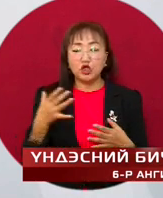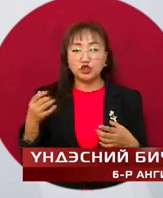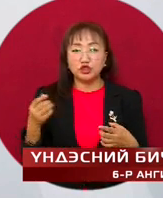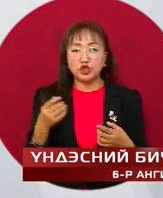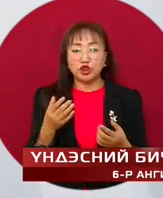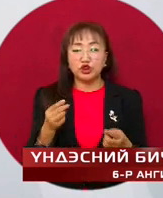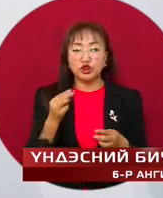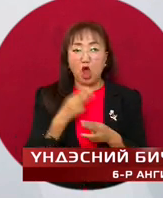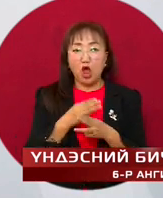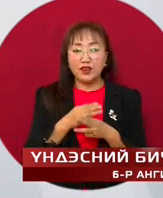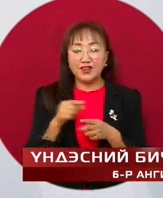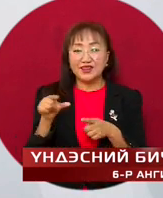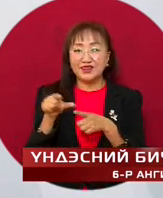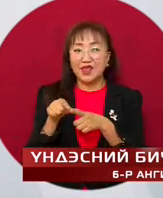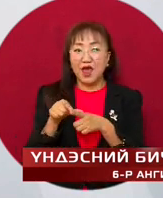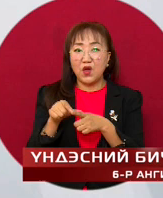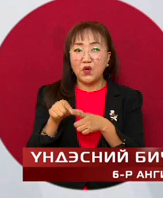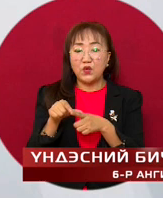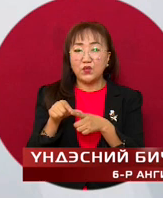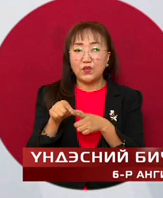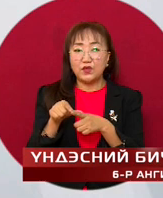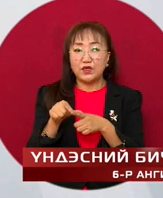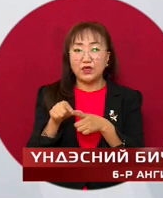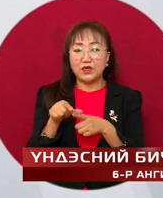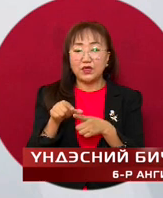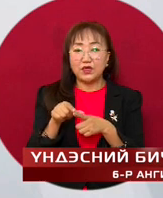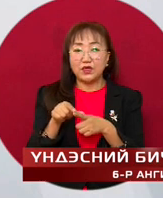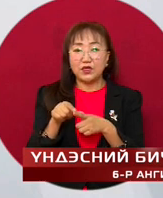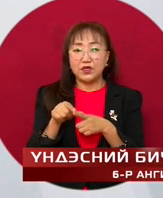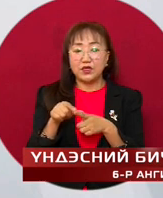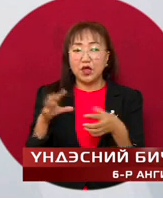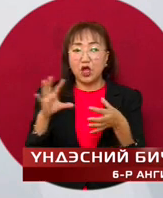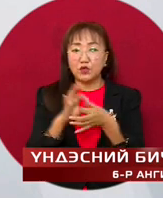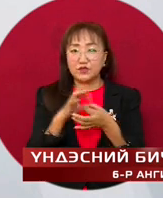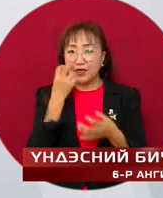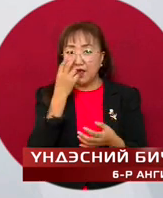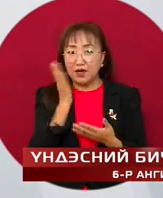залгсан бэ гэдгийг одоо хамтдаа харъя. За хүүхдүүд та бүхэн өөрсдөө бичснийг бас тулган хараарай.